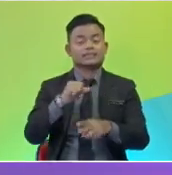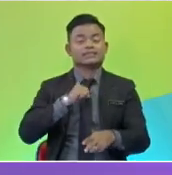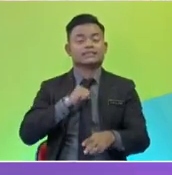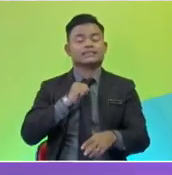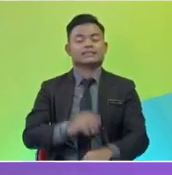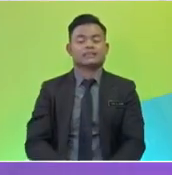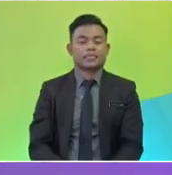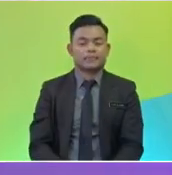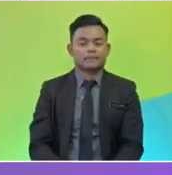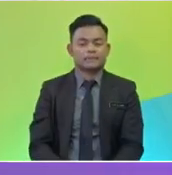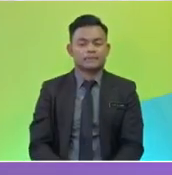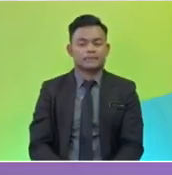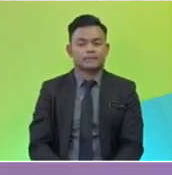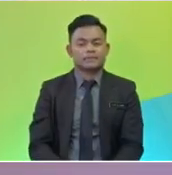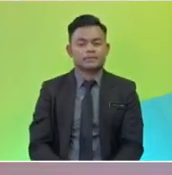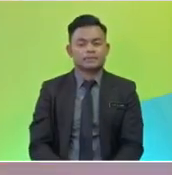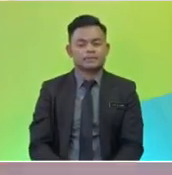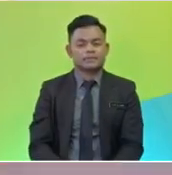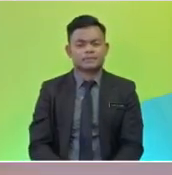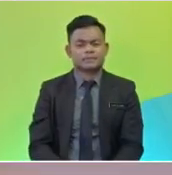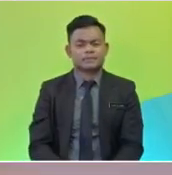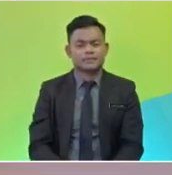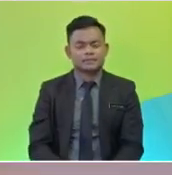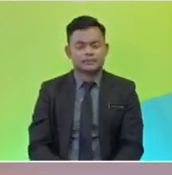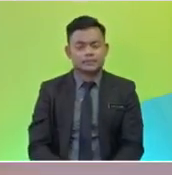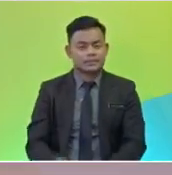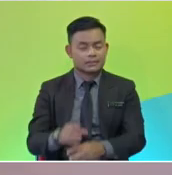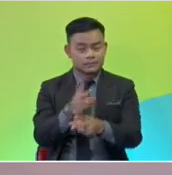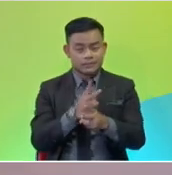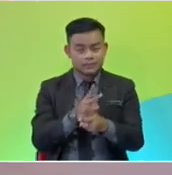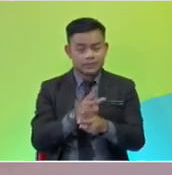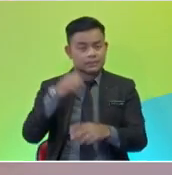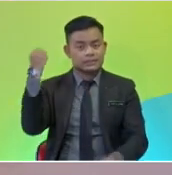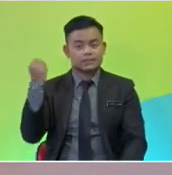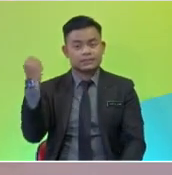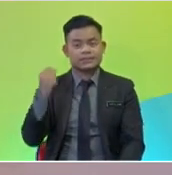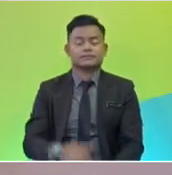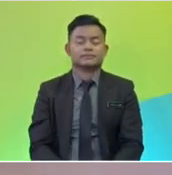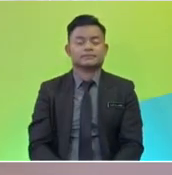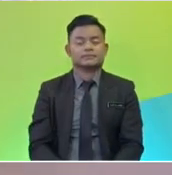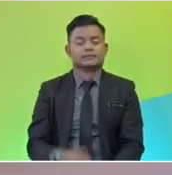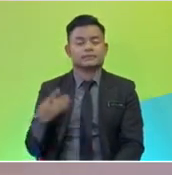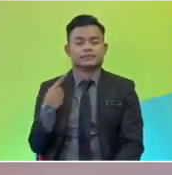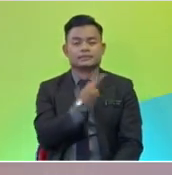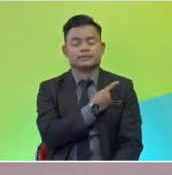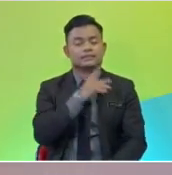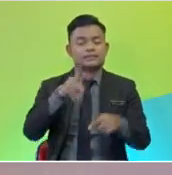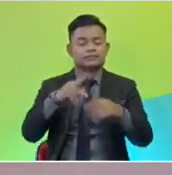Anda pesanan guru waspada sentiasa kita pasti